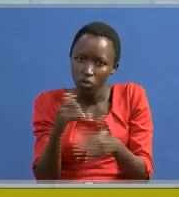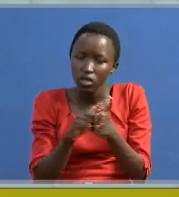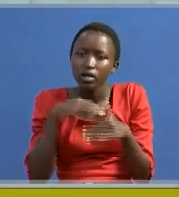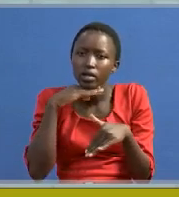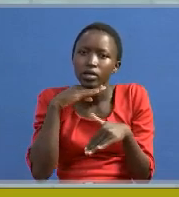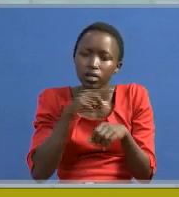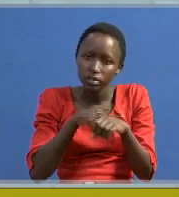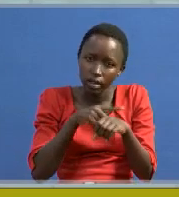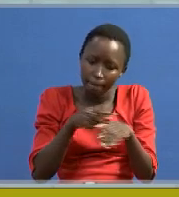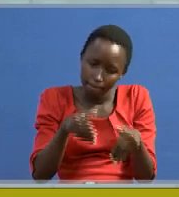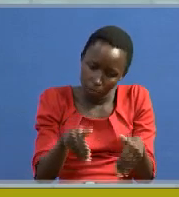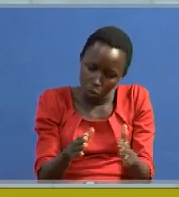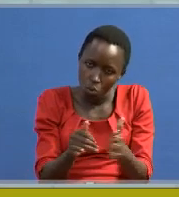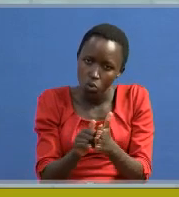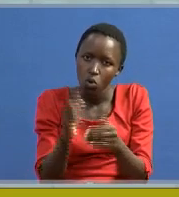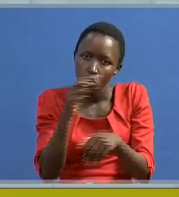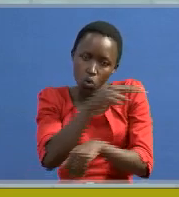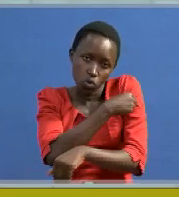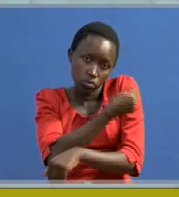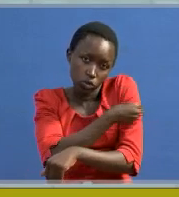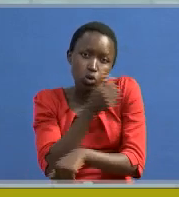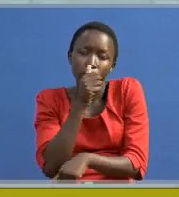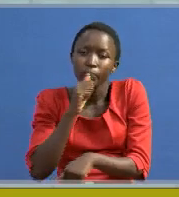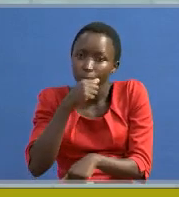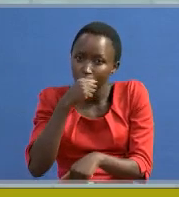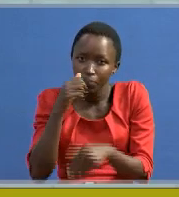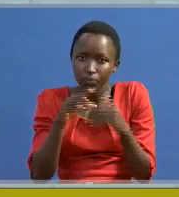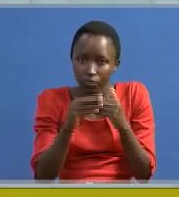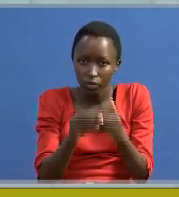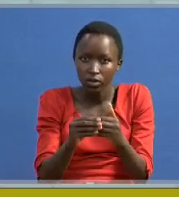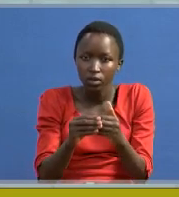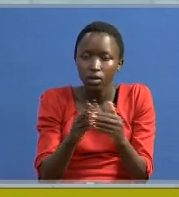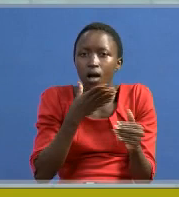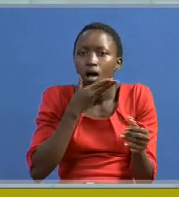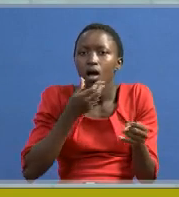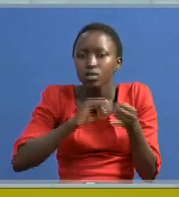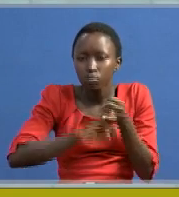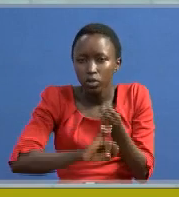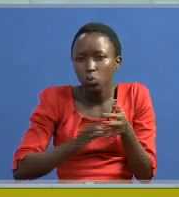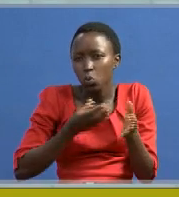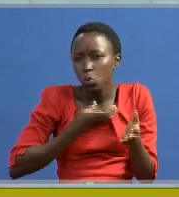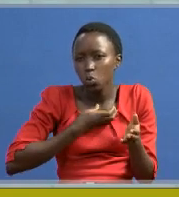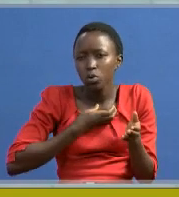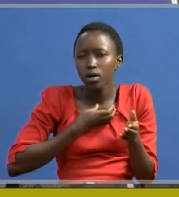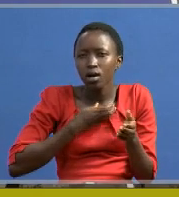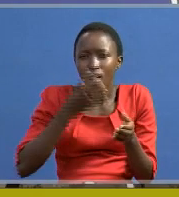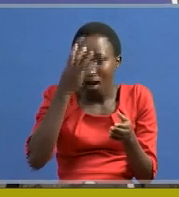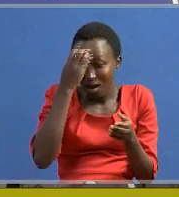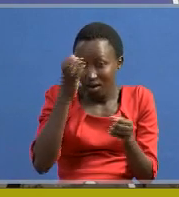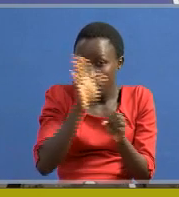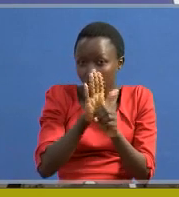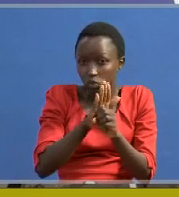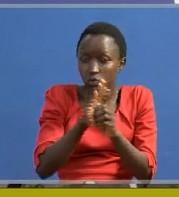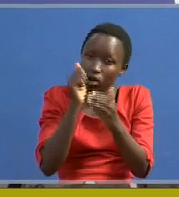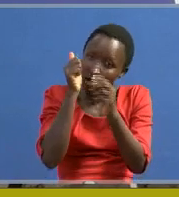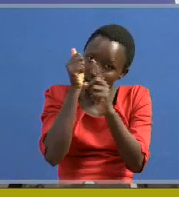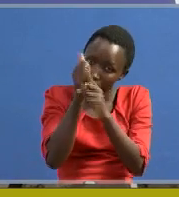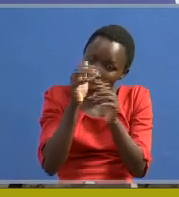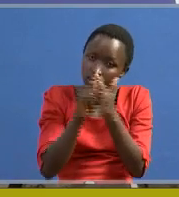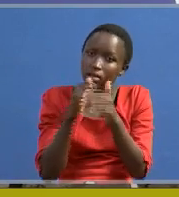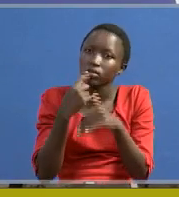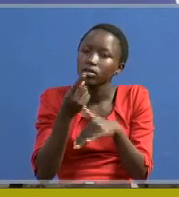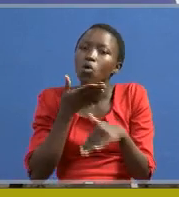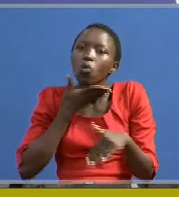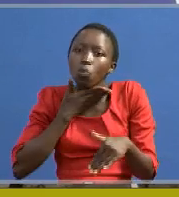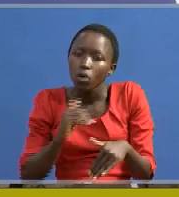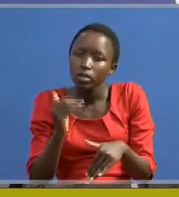aliaga dunia wakati akijifungua katika hospitali ya kibinafsi. Wakiongozwa na mumeo marehemu, wenyeji hao waliojawa na ghadhabu walivamia hospitali hiyo na kudai